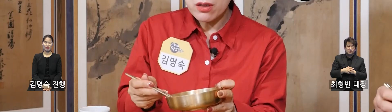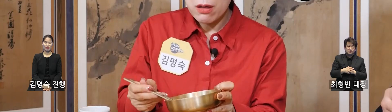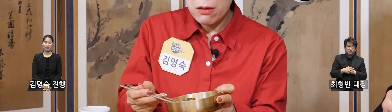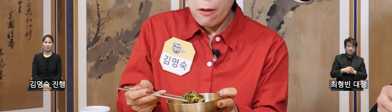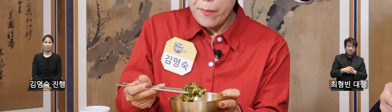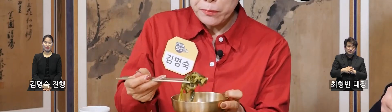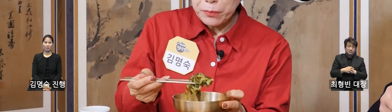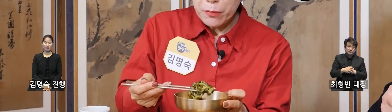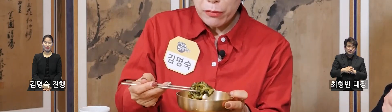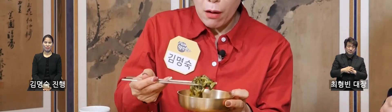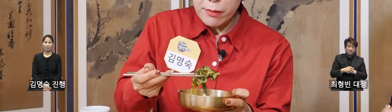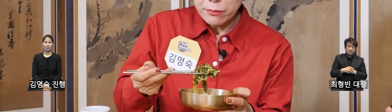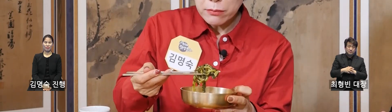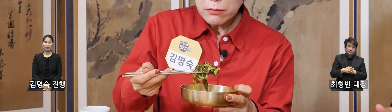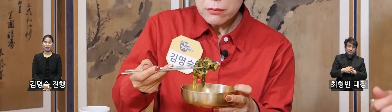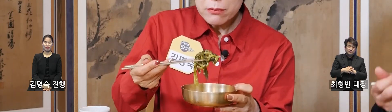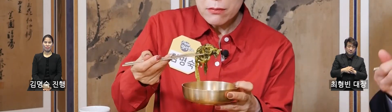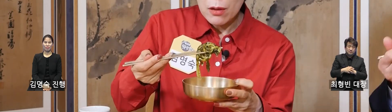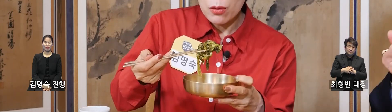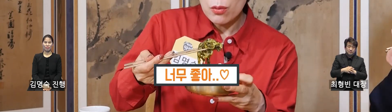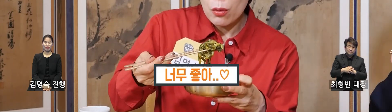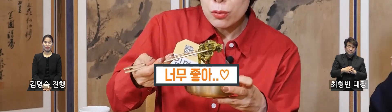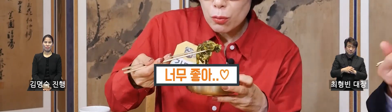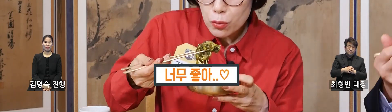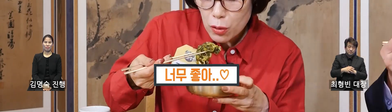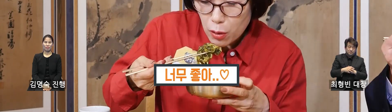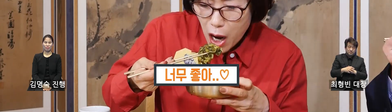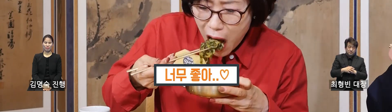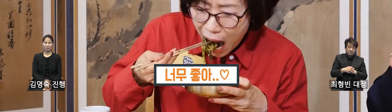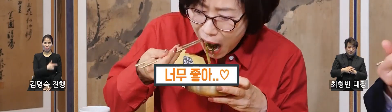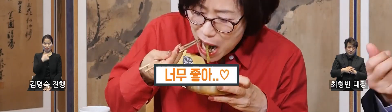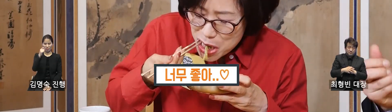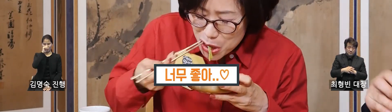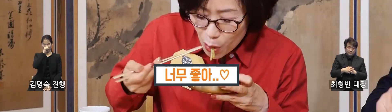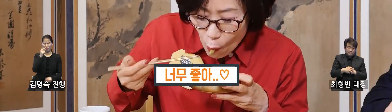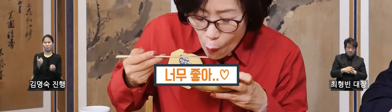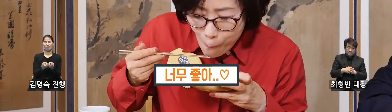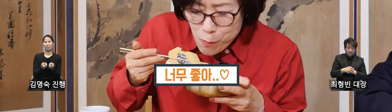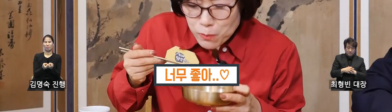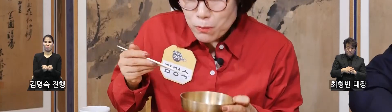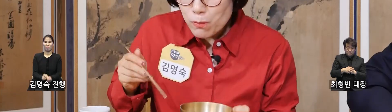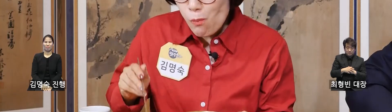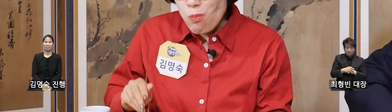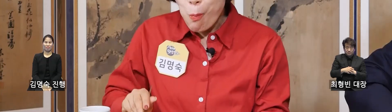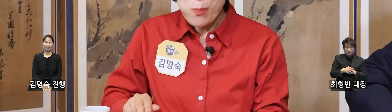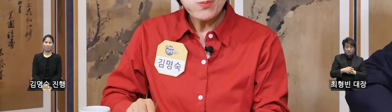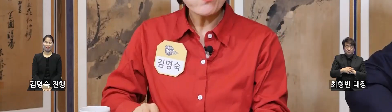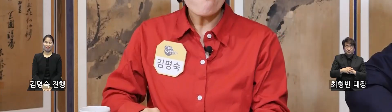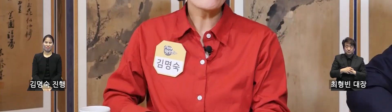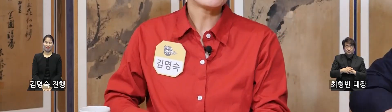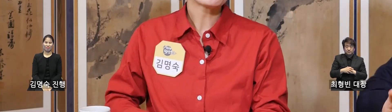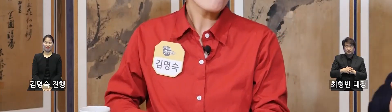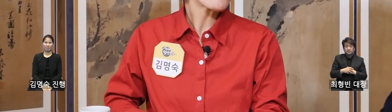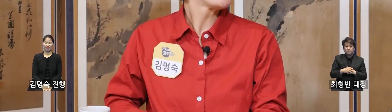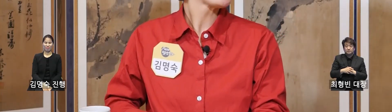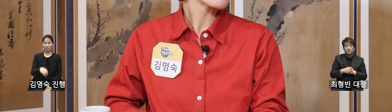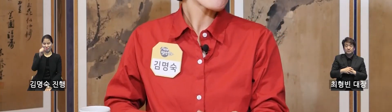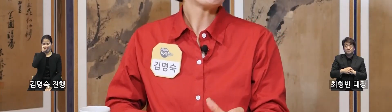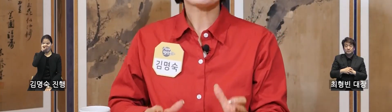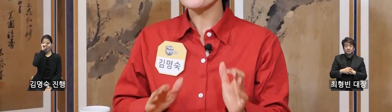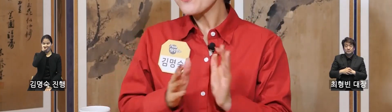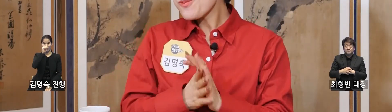어머 어떻게 고 너무 좋아요 아 음 5